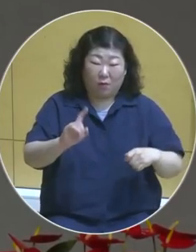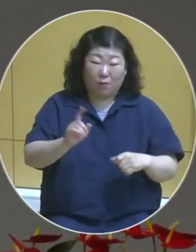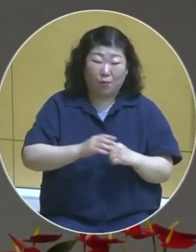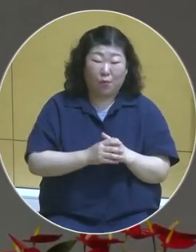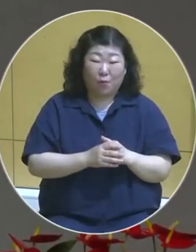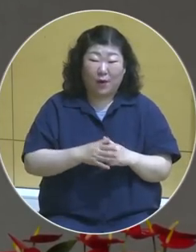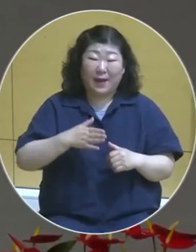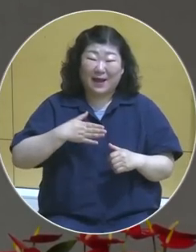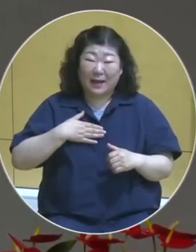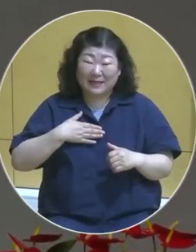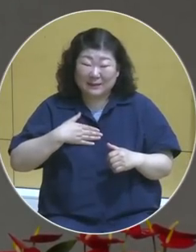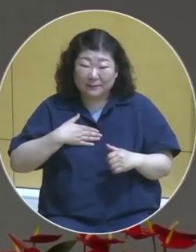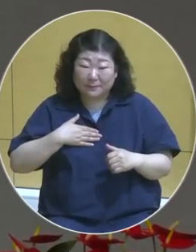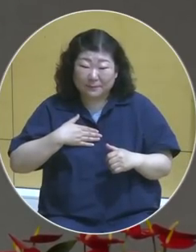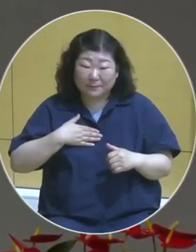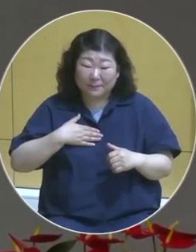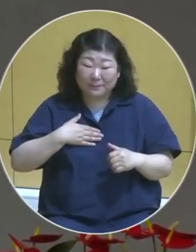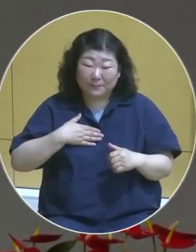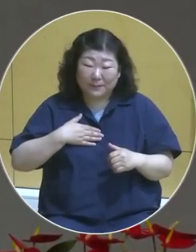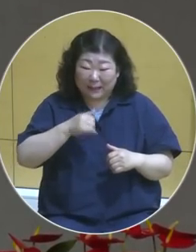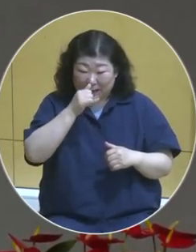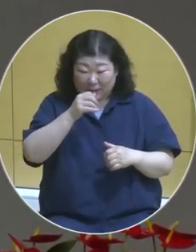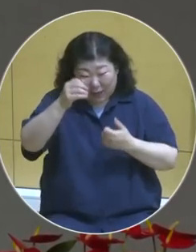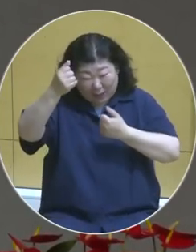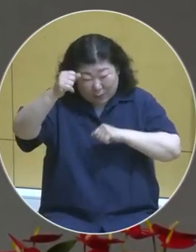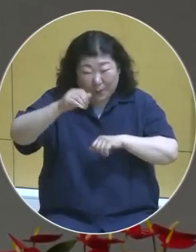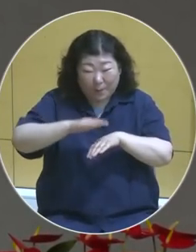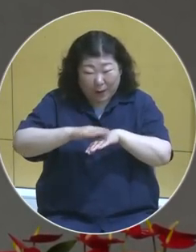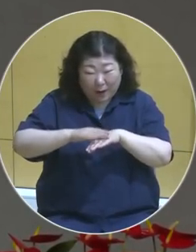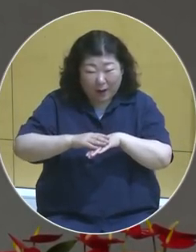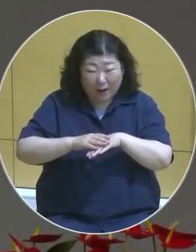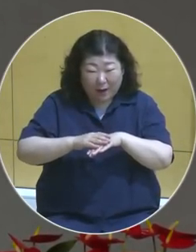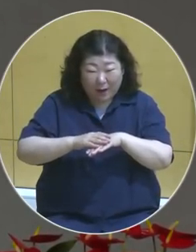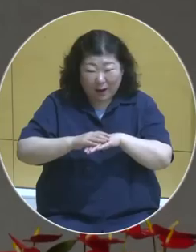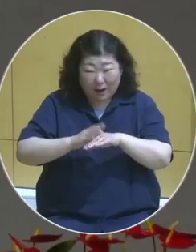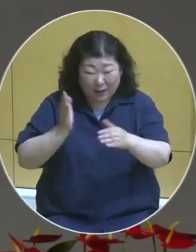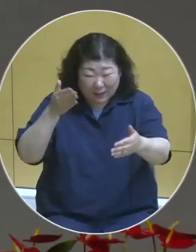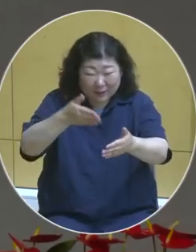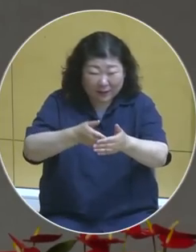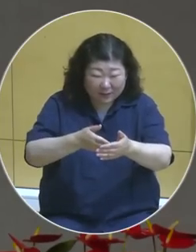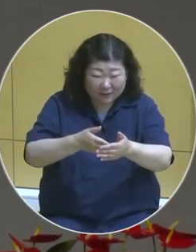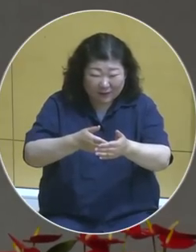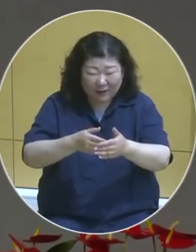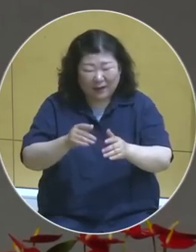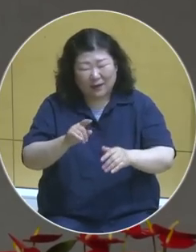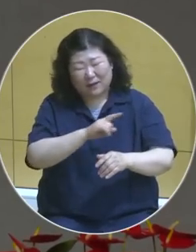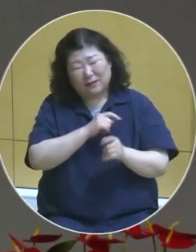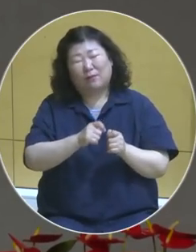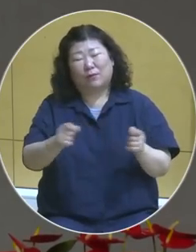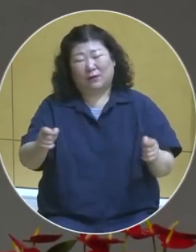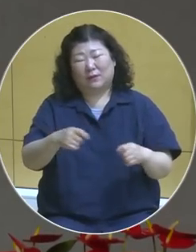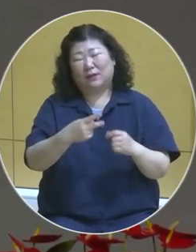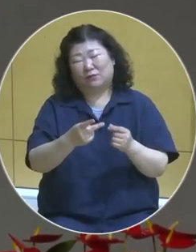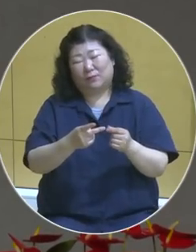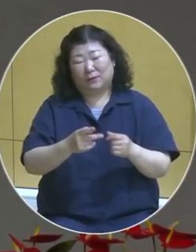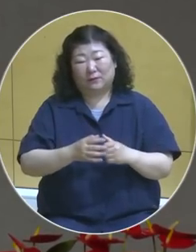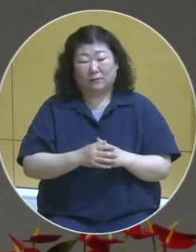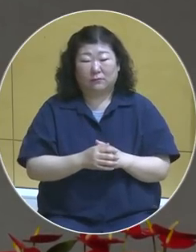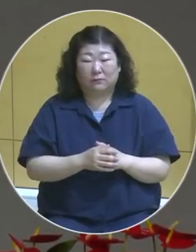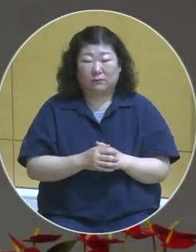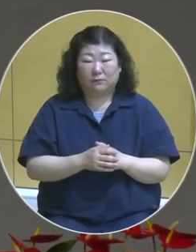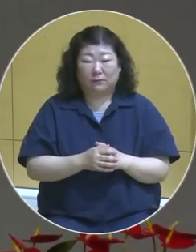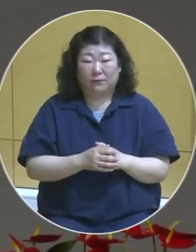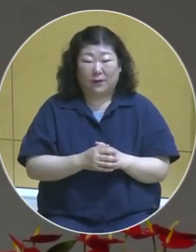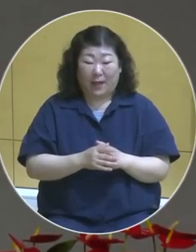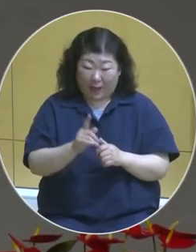이 가슴에 있는 가슴에서부터 손발로 움직이는 데까지가 가장 먼 거리라고 그렇게 얘기합니다. 근데 하나를 더